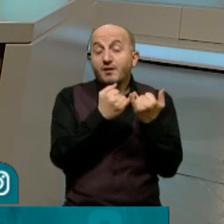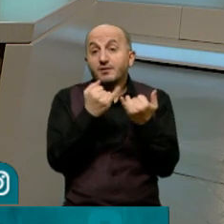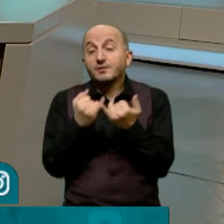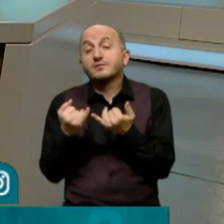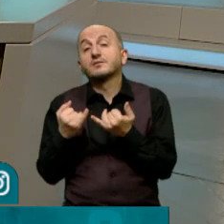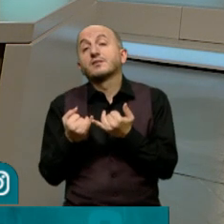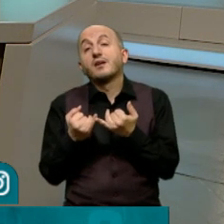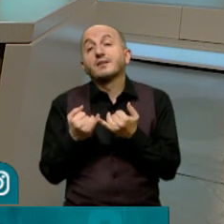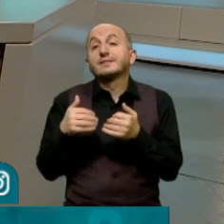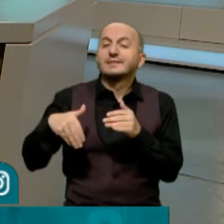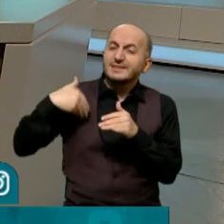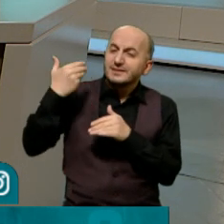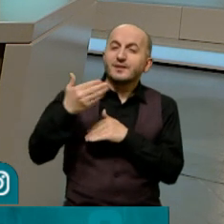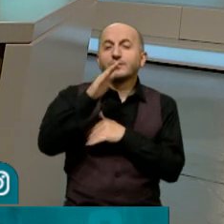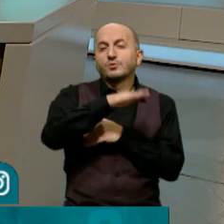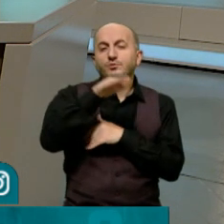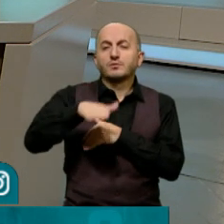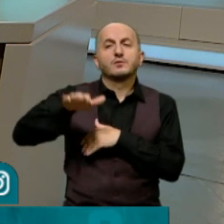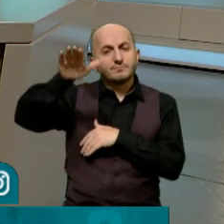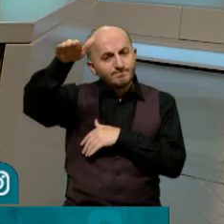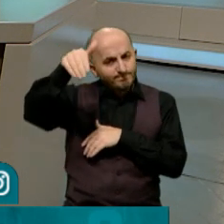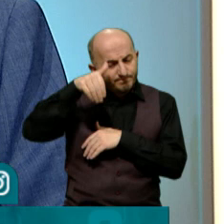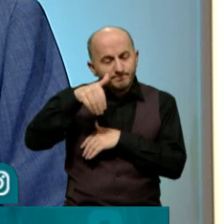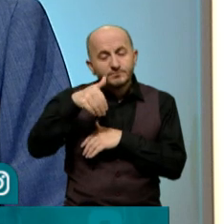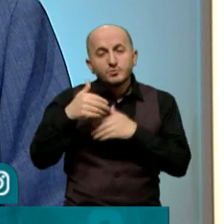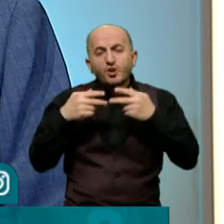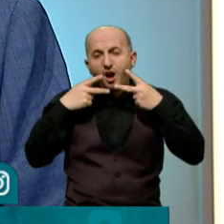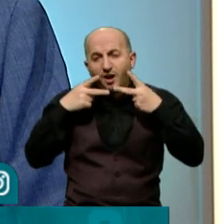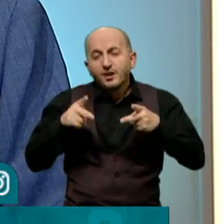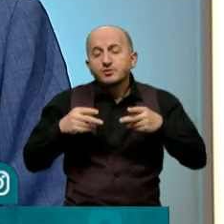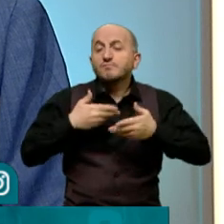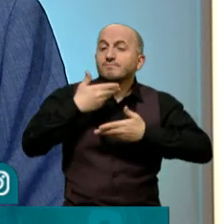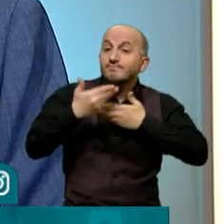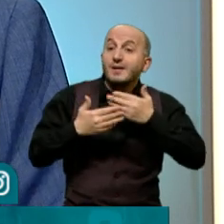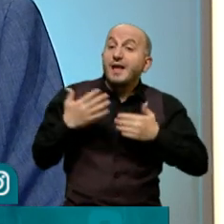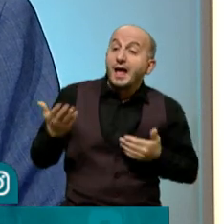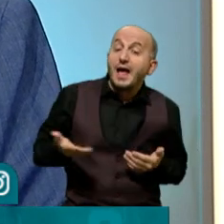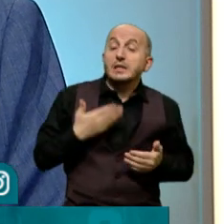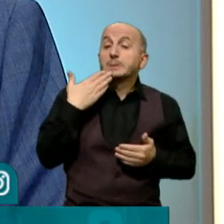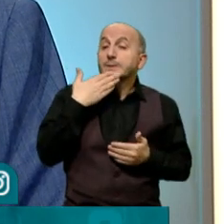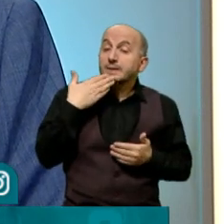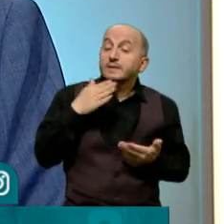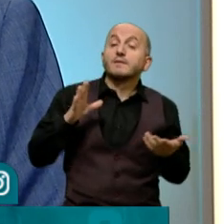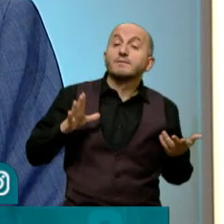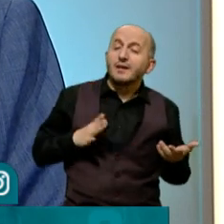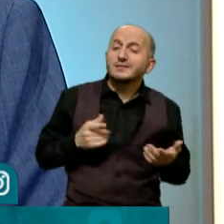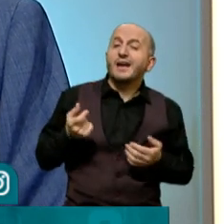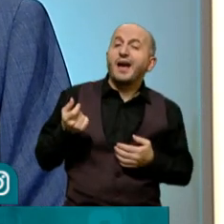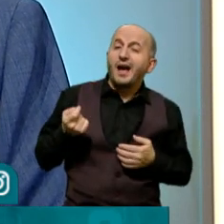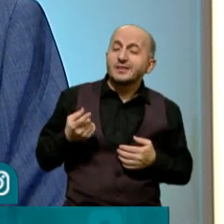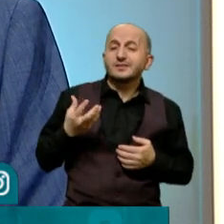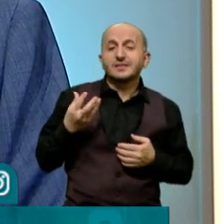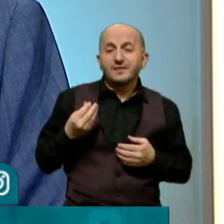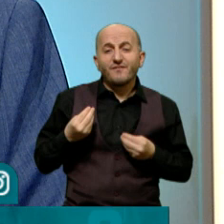eğer diğer çocuklarını çağırsın, bunu izah etsin. Yani. Eğer imkanı da varsa az